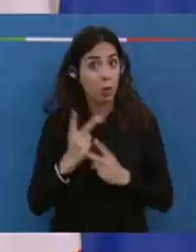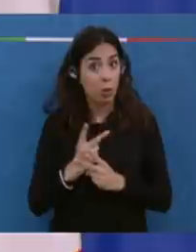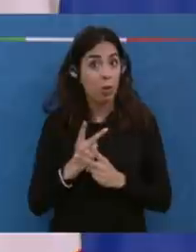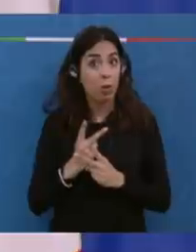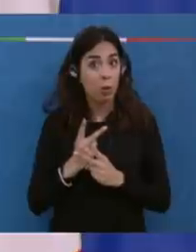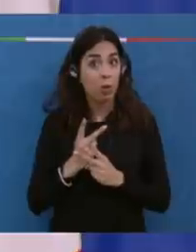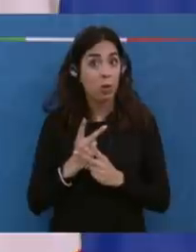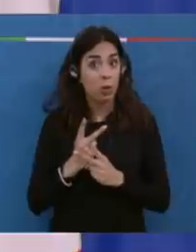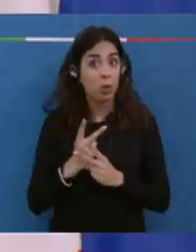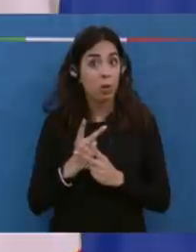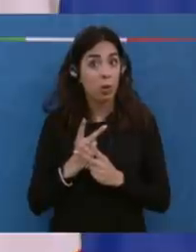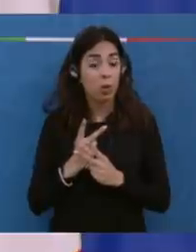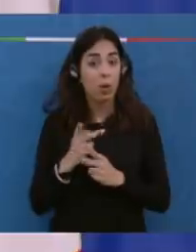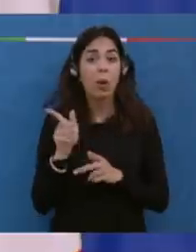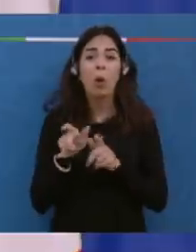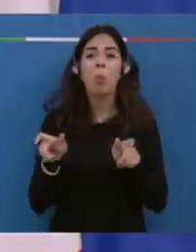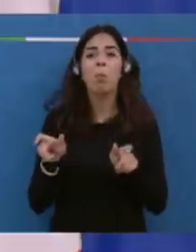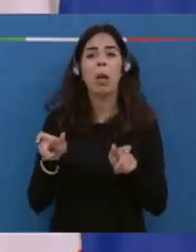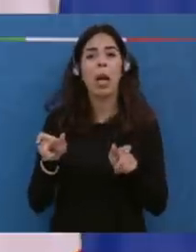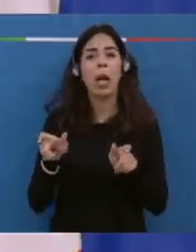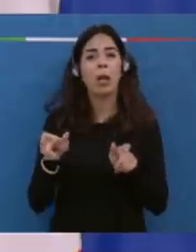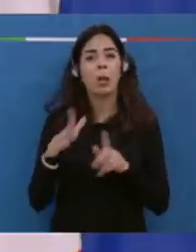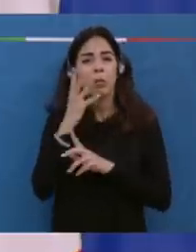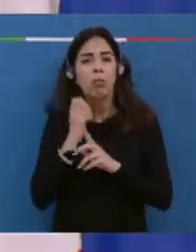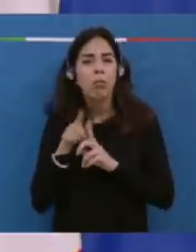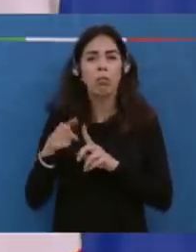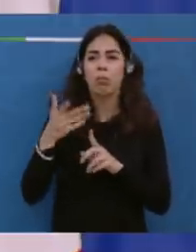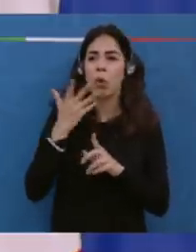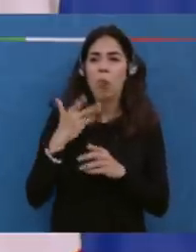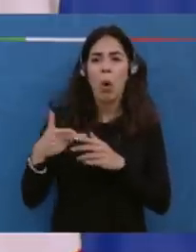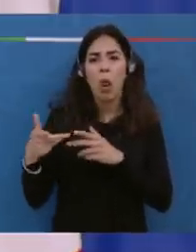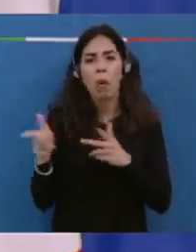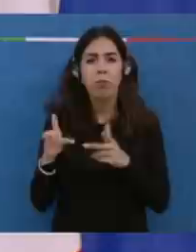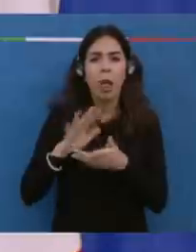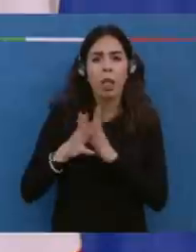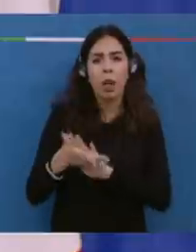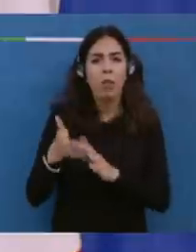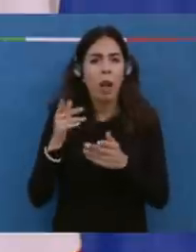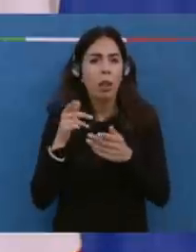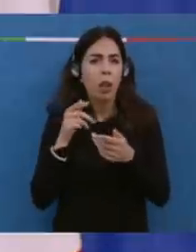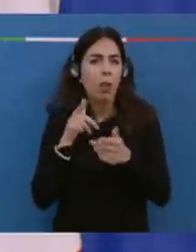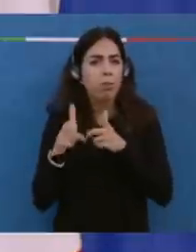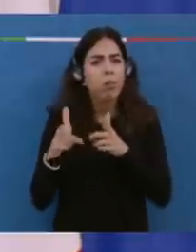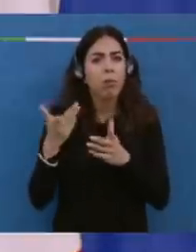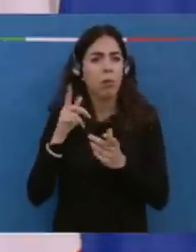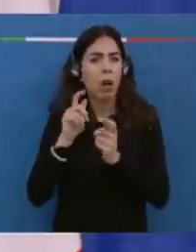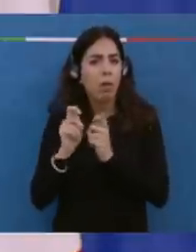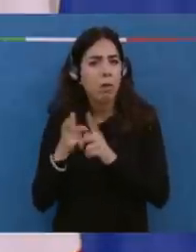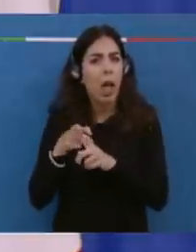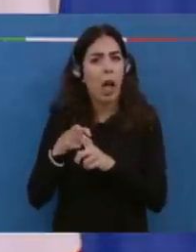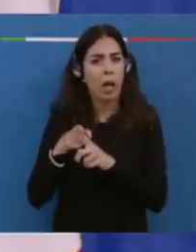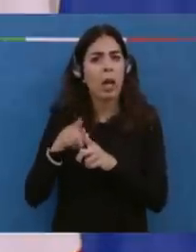dei mercenari e dei soldati di altri paesi e poi la creazione di una